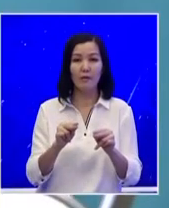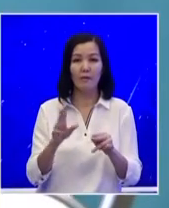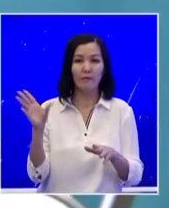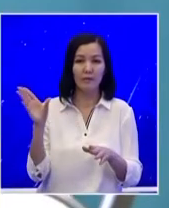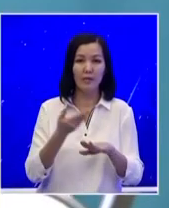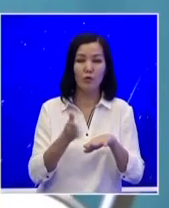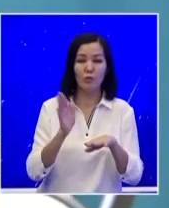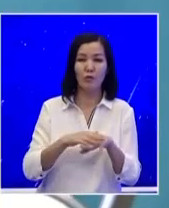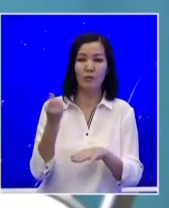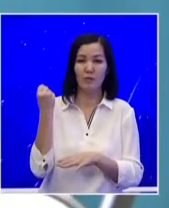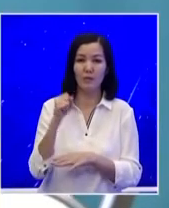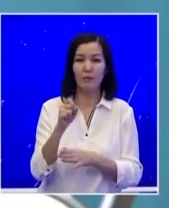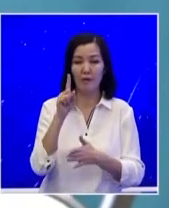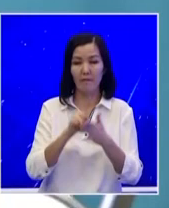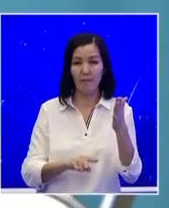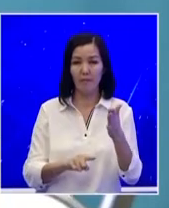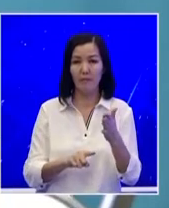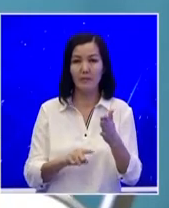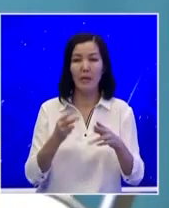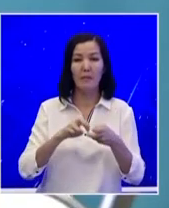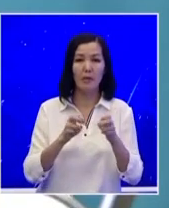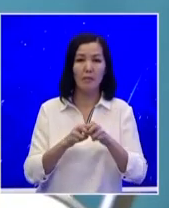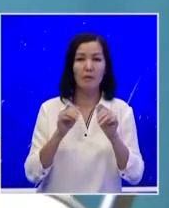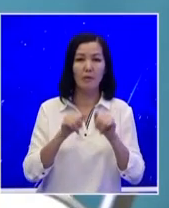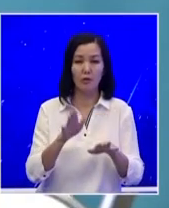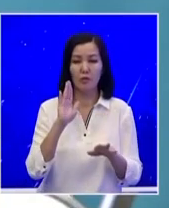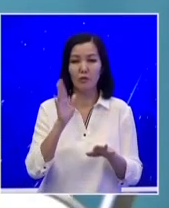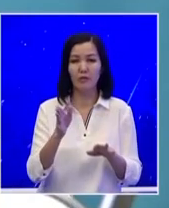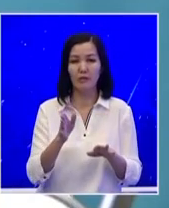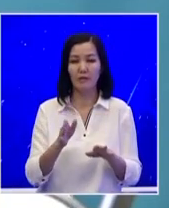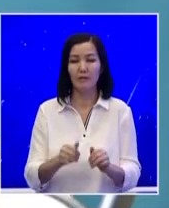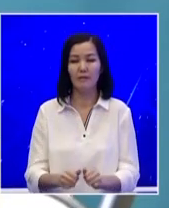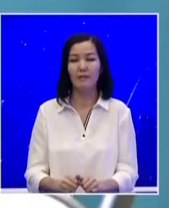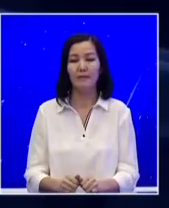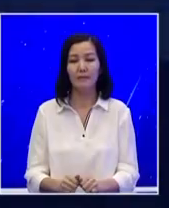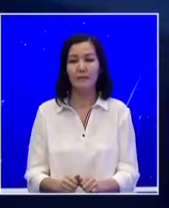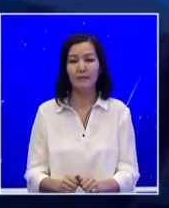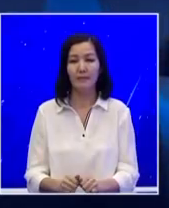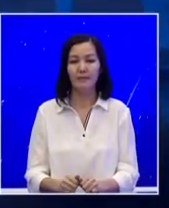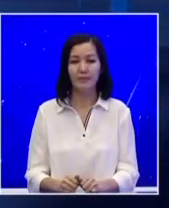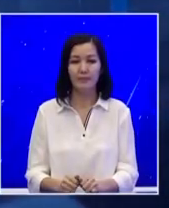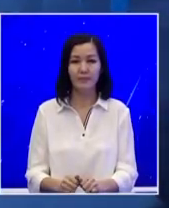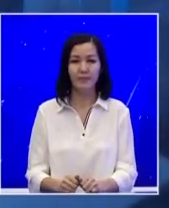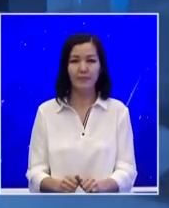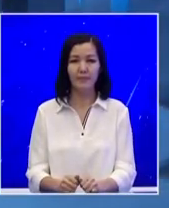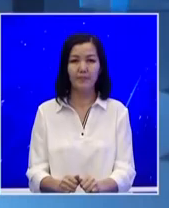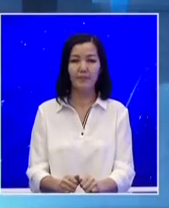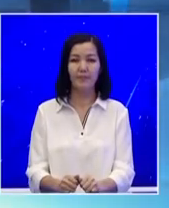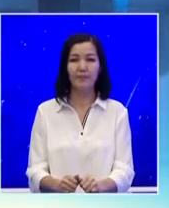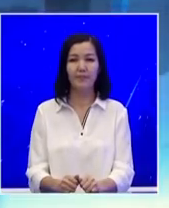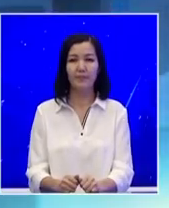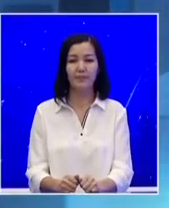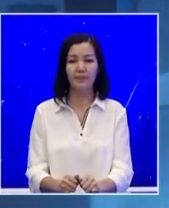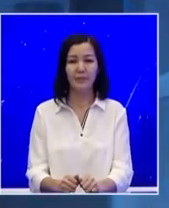со всеми трудностями и проблемами, резюмировал свое обращение глава государства. Азат Жумаханов, телекомпания